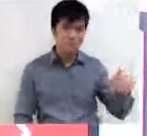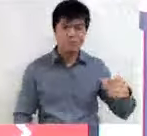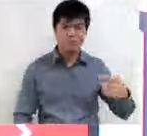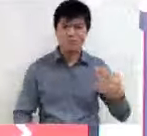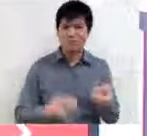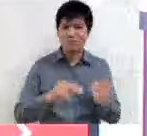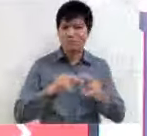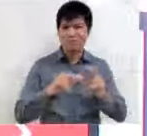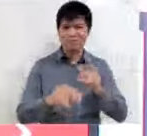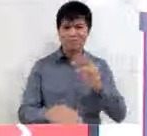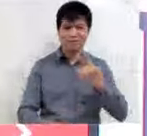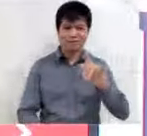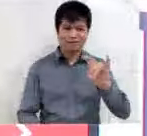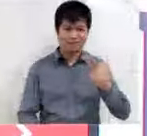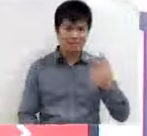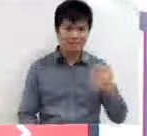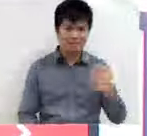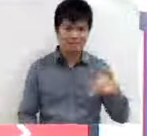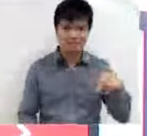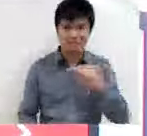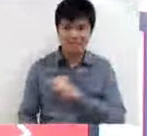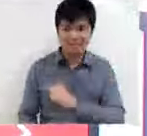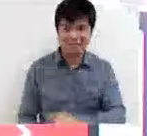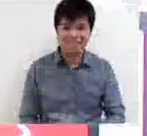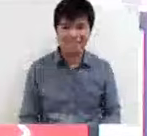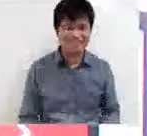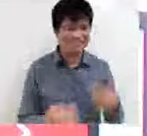Mikey laging absent kasi.